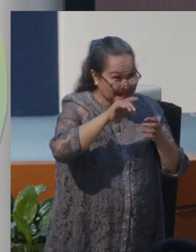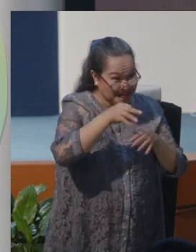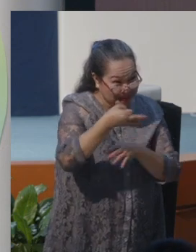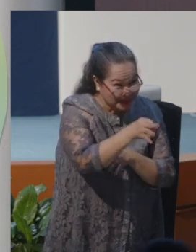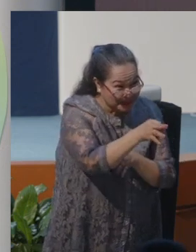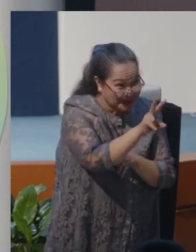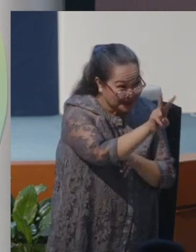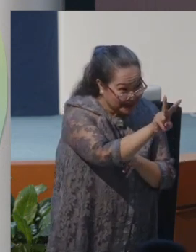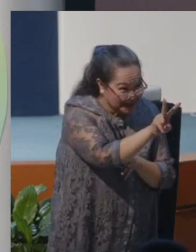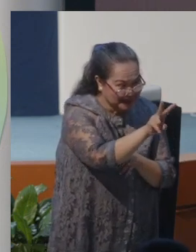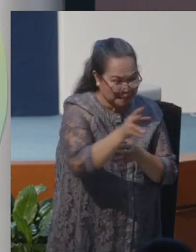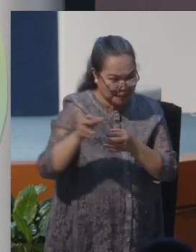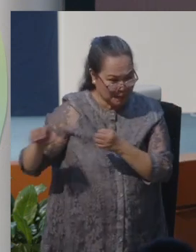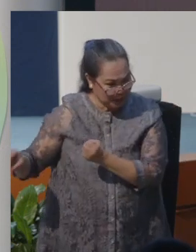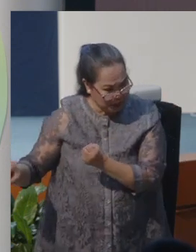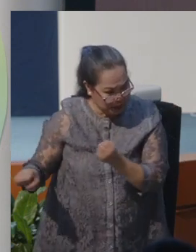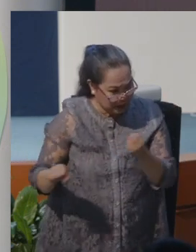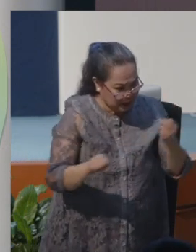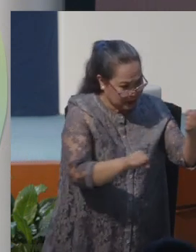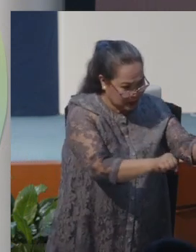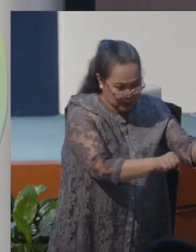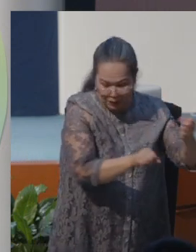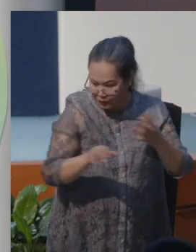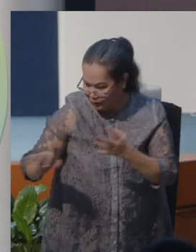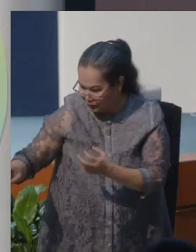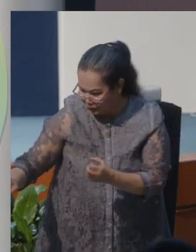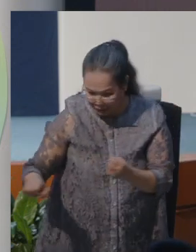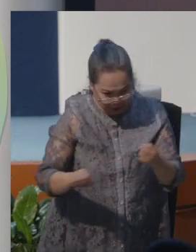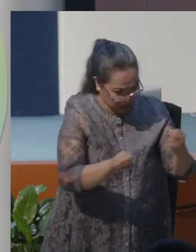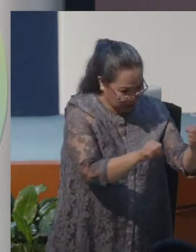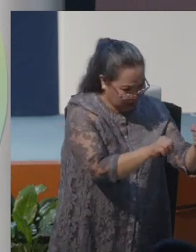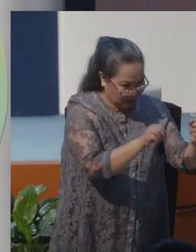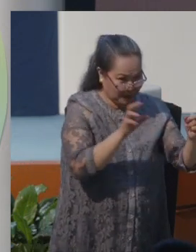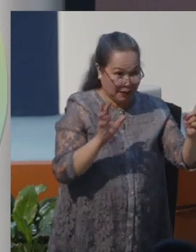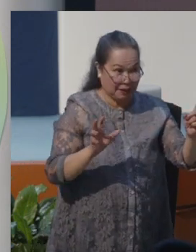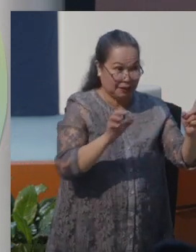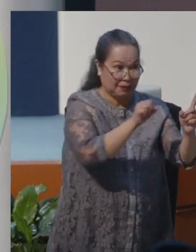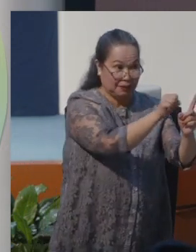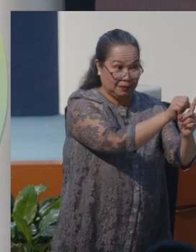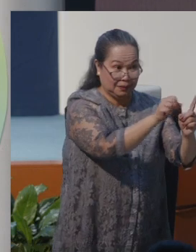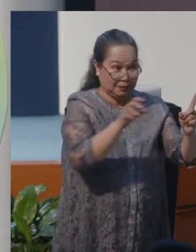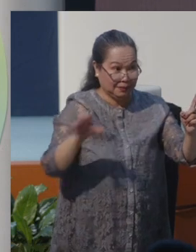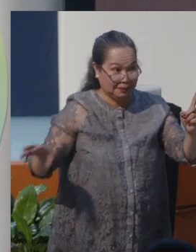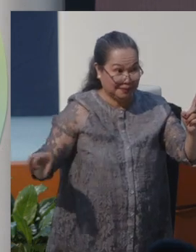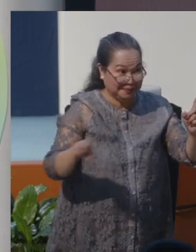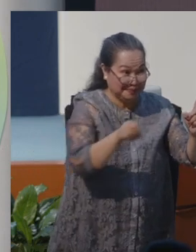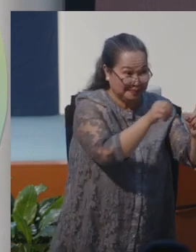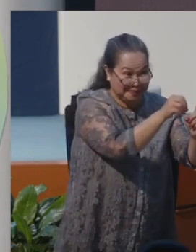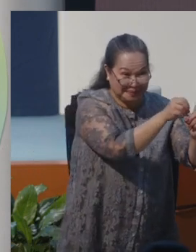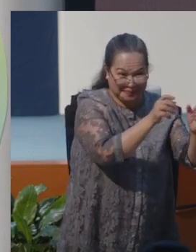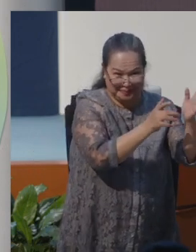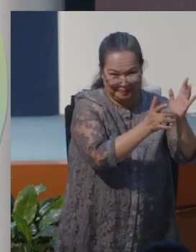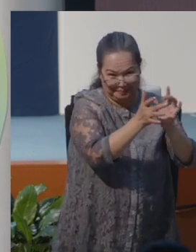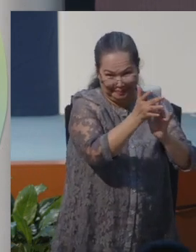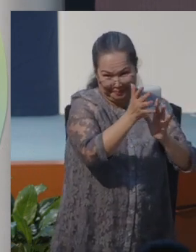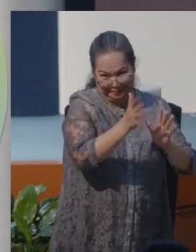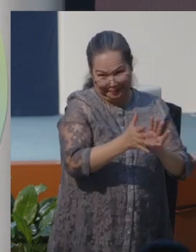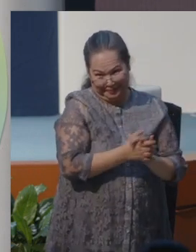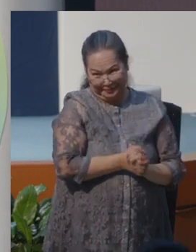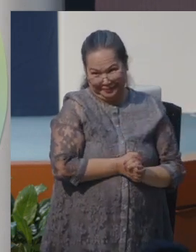ministeryo, tagadala lang kay Jesus. Napakagandang ministeryo, mga kapatid. Yan ang panawagan sa ating